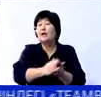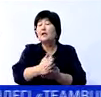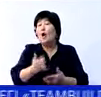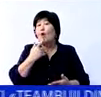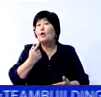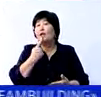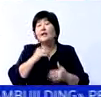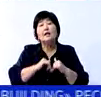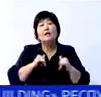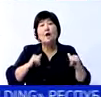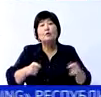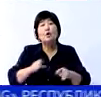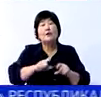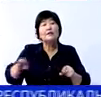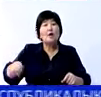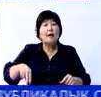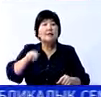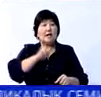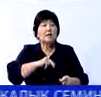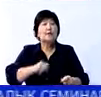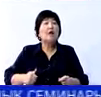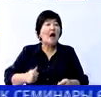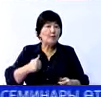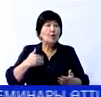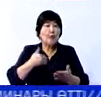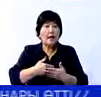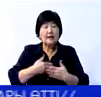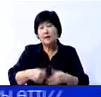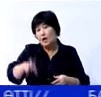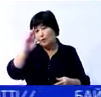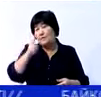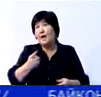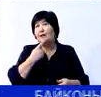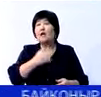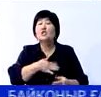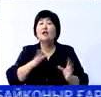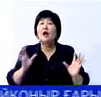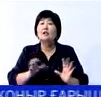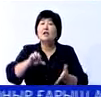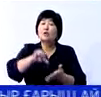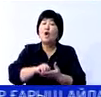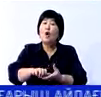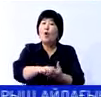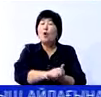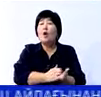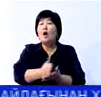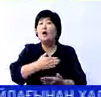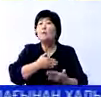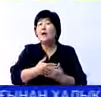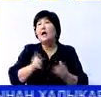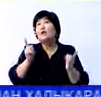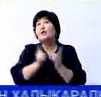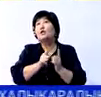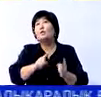ұлт тілдерін дамыту басқармасының бастығы қызметтерін абыроймен атқарды. Мемлекеттік тілге жанашырлық танытып жүрген қоғам қайраткері.